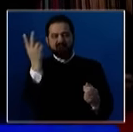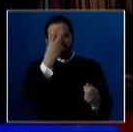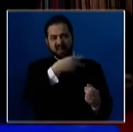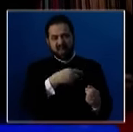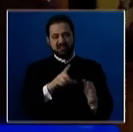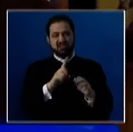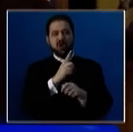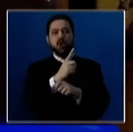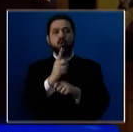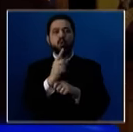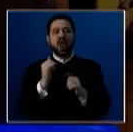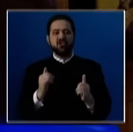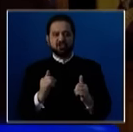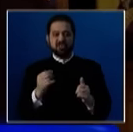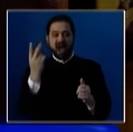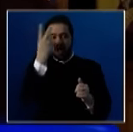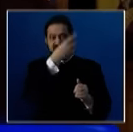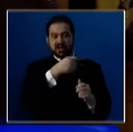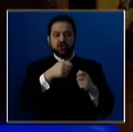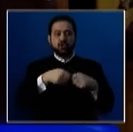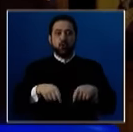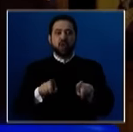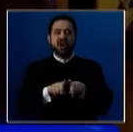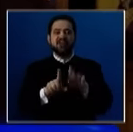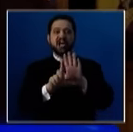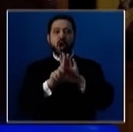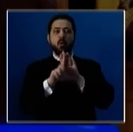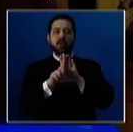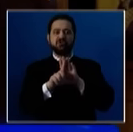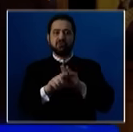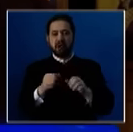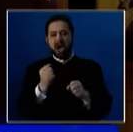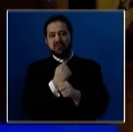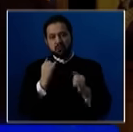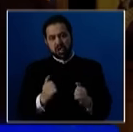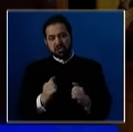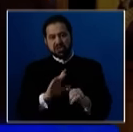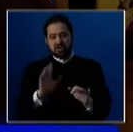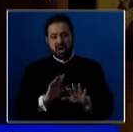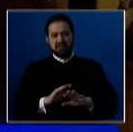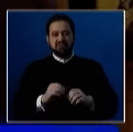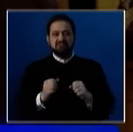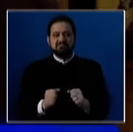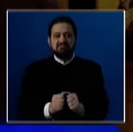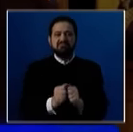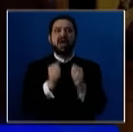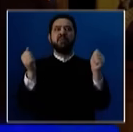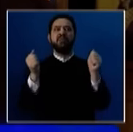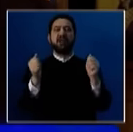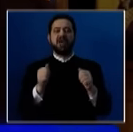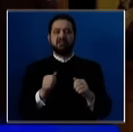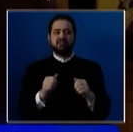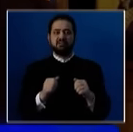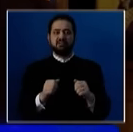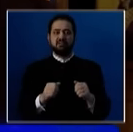văzut ca o chestiune juridică. Am făcut, am împlinit asta, am scăpat. Ce mai trebuie altceva? Vedeți că el l-a